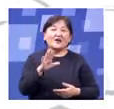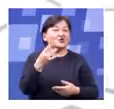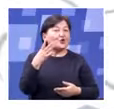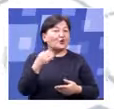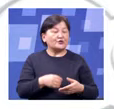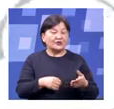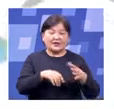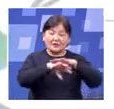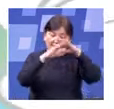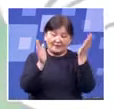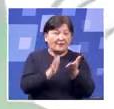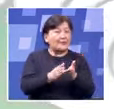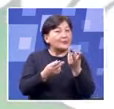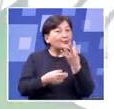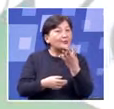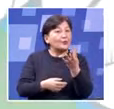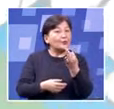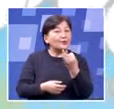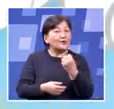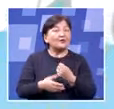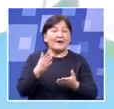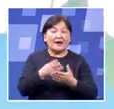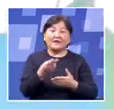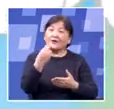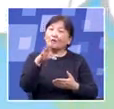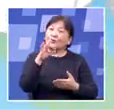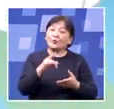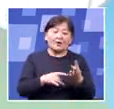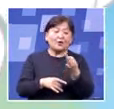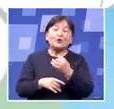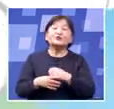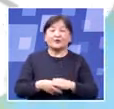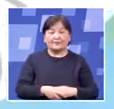маань дөрүүд маань хэдэн ширхэг байгааг багштайгаа хамт тоолцгоё.